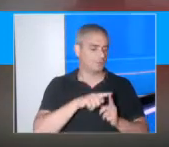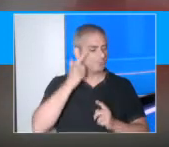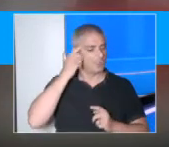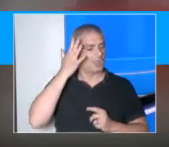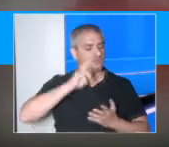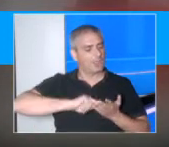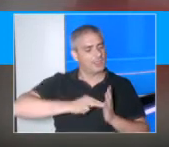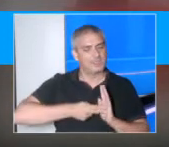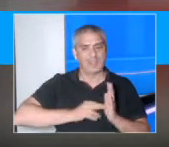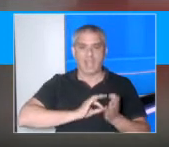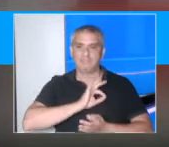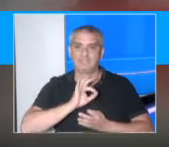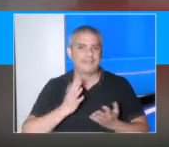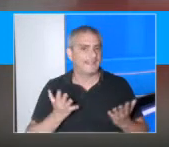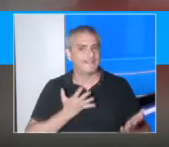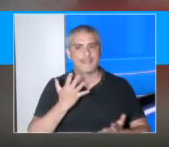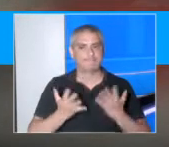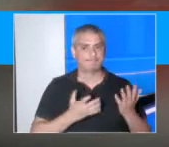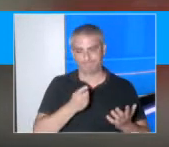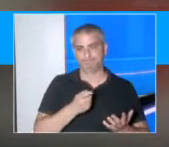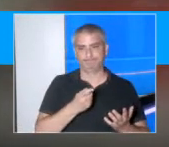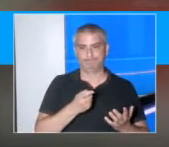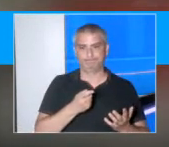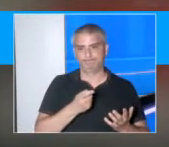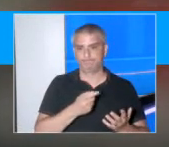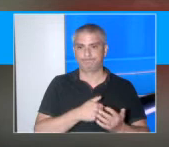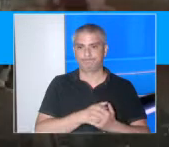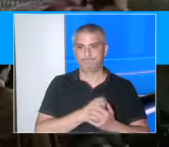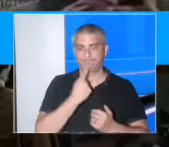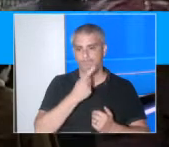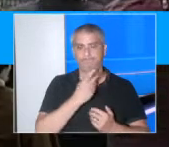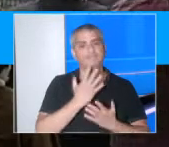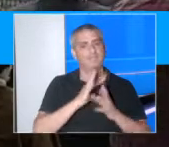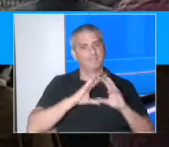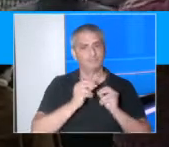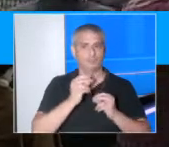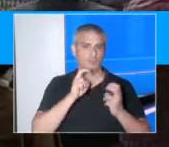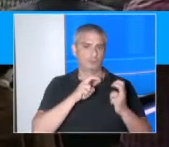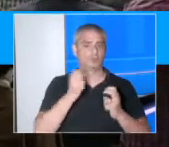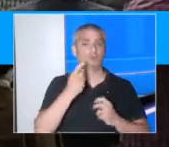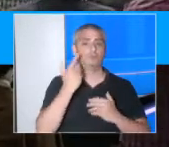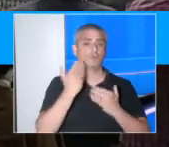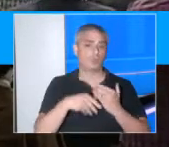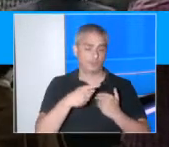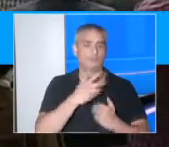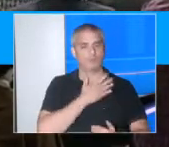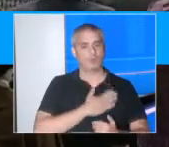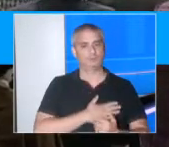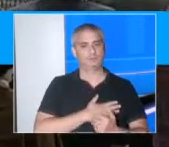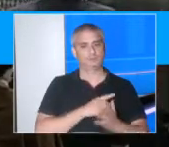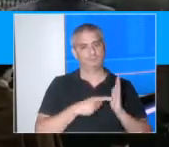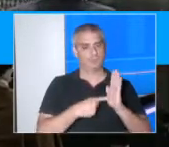חזון אסטרטגי שהם עומדים, שהם אומרים שהם גיבשו, שהם ישבו עליו בשבועות האחרונים, והם רוצים